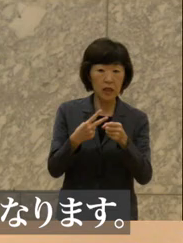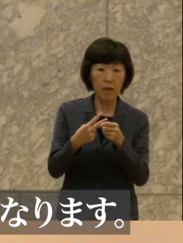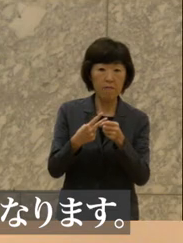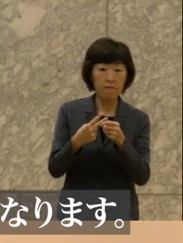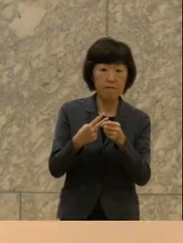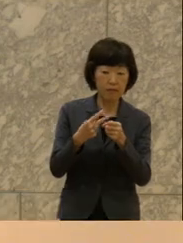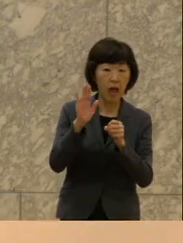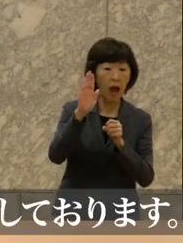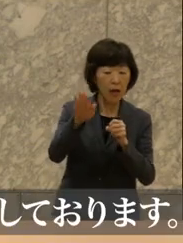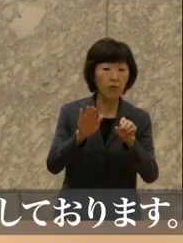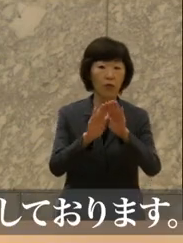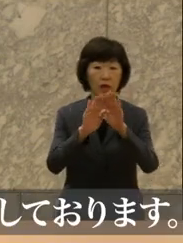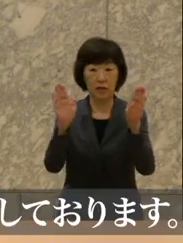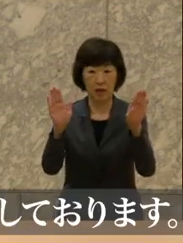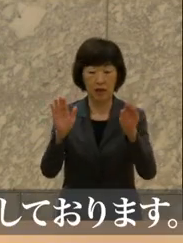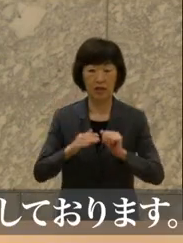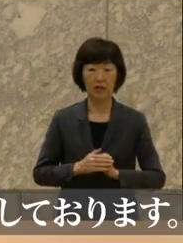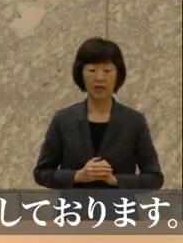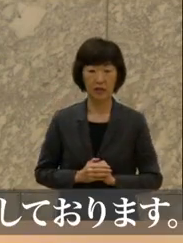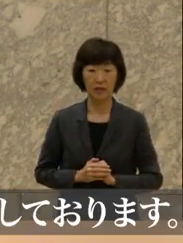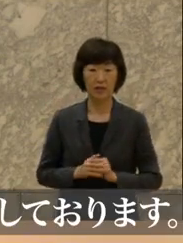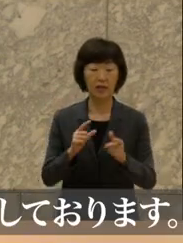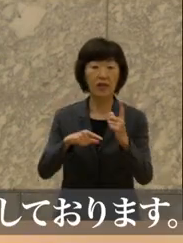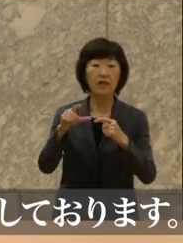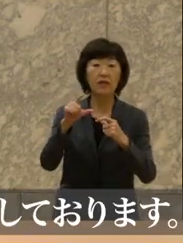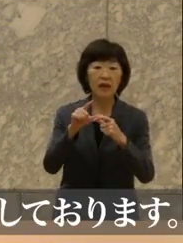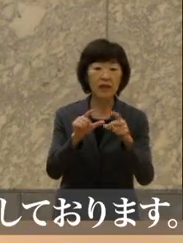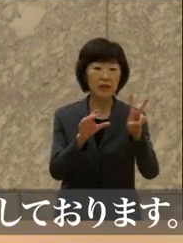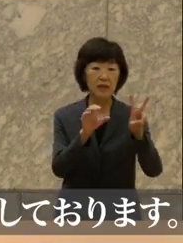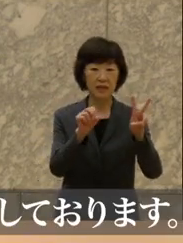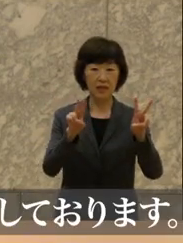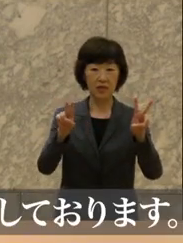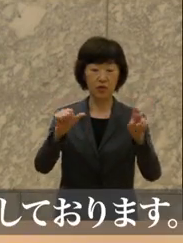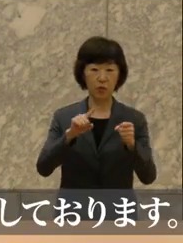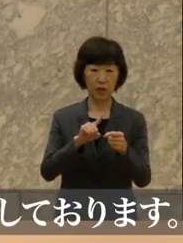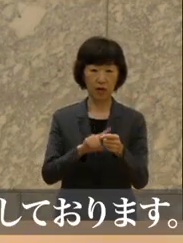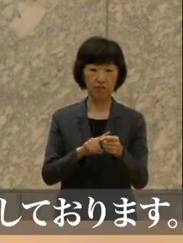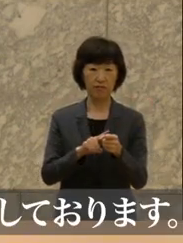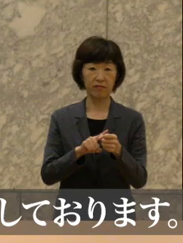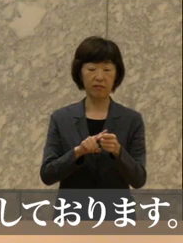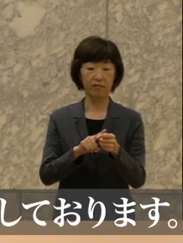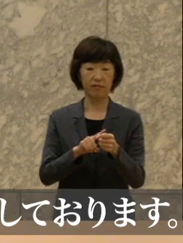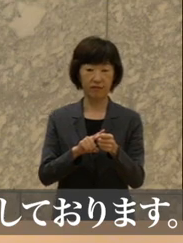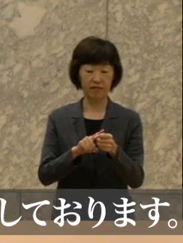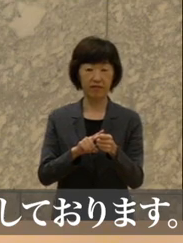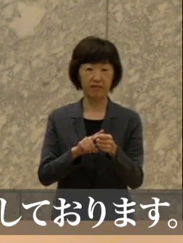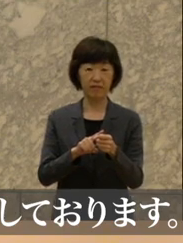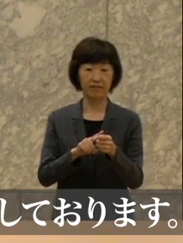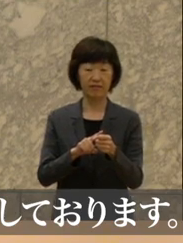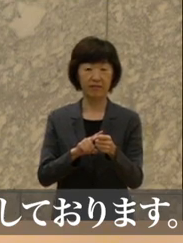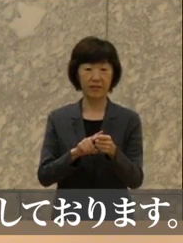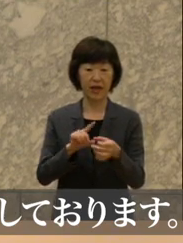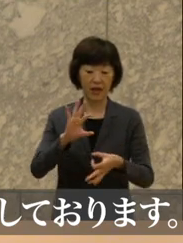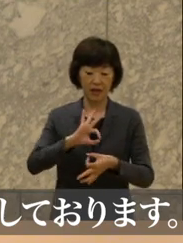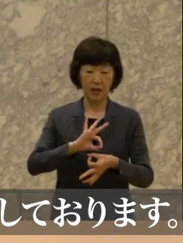2025世界陸上の開催までちょうど2年ということになりますさらに同じ